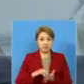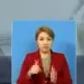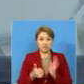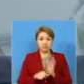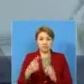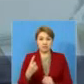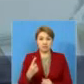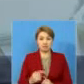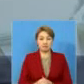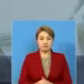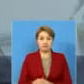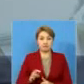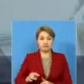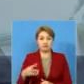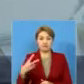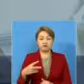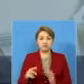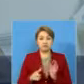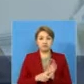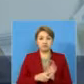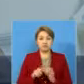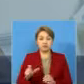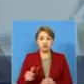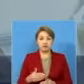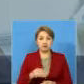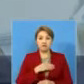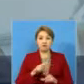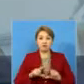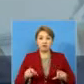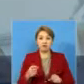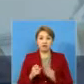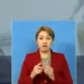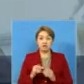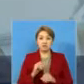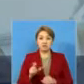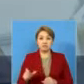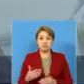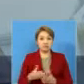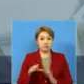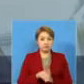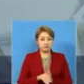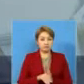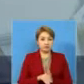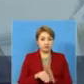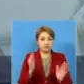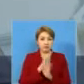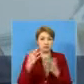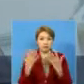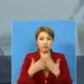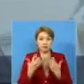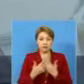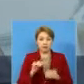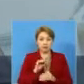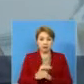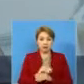61, в районе 27 человек. В реанимации находится 11 человек, из них на искусственной вентиляции